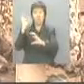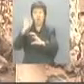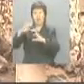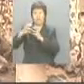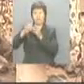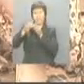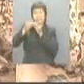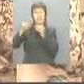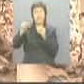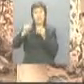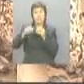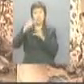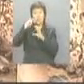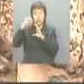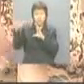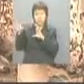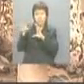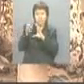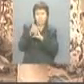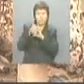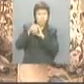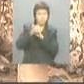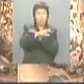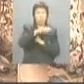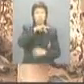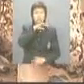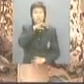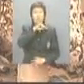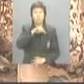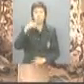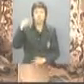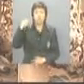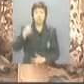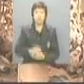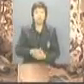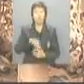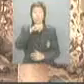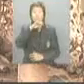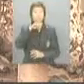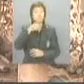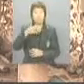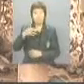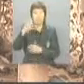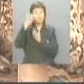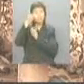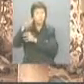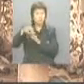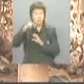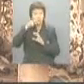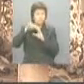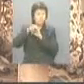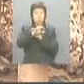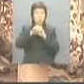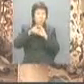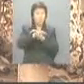ในที่เขามาทำท่อหมดตะกี้ตรงเนี้ยเห็นกับเขียว เราก็ใช้กันอย่างนั้นเลย ใช้ไปอย่างนั้นบางทีน้ำไม่มาเมื่อน้ำไม่มานะเอาสัน